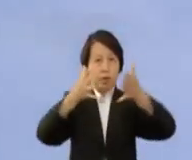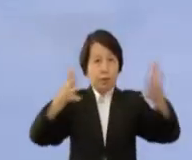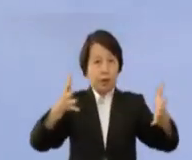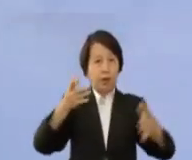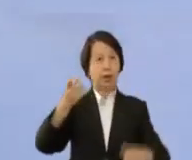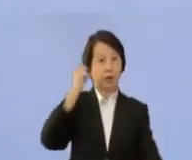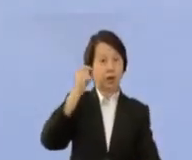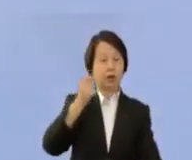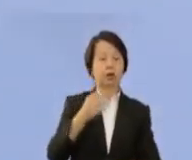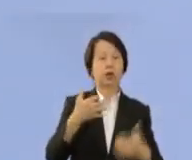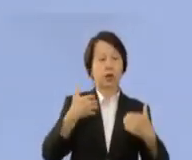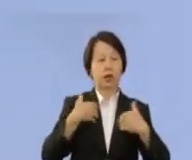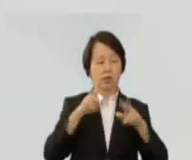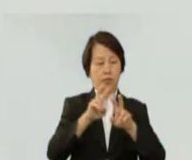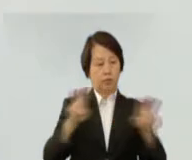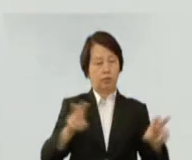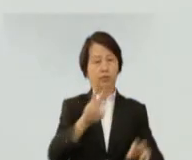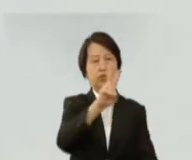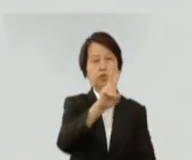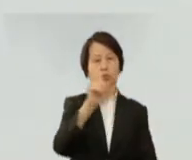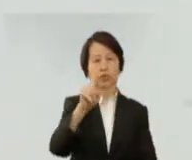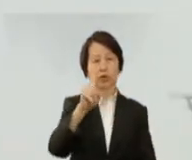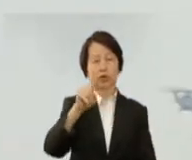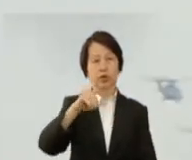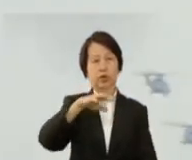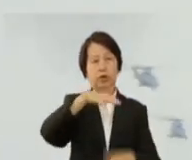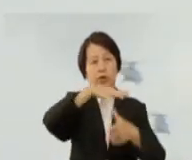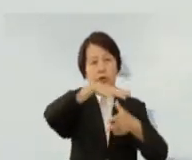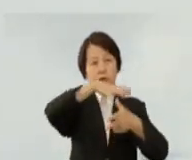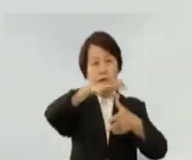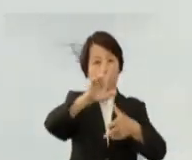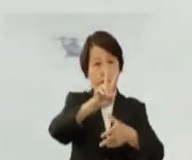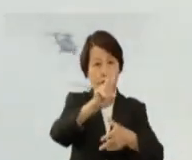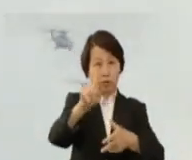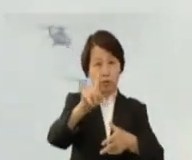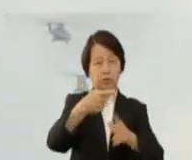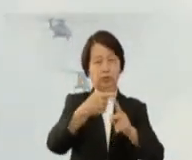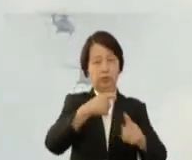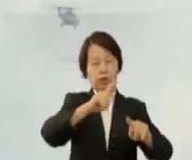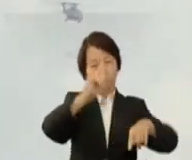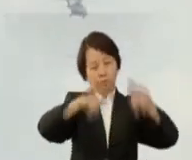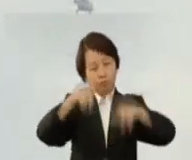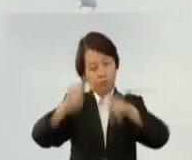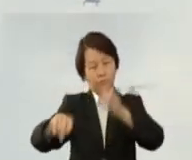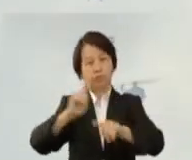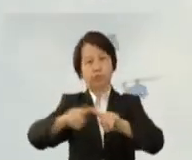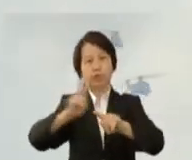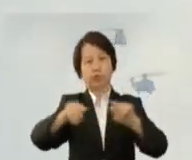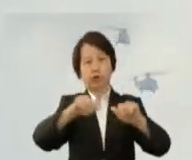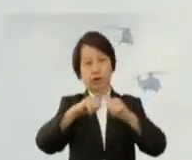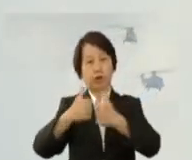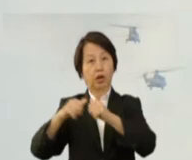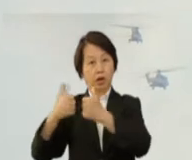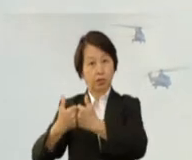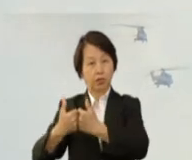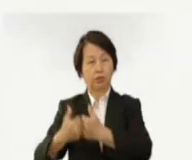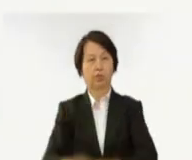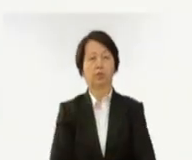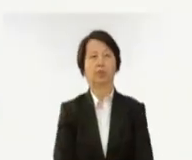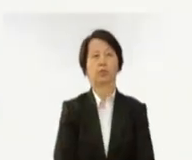tadi dibarisi oleh 21 buah pesawat helikopter dari pelbagai agensi.